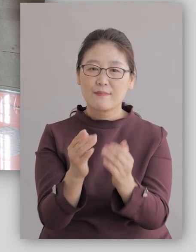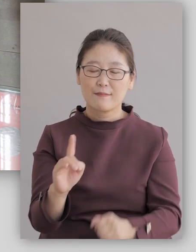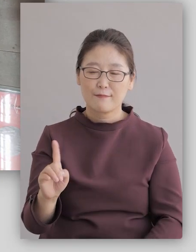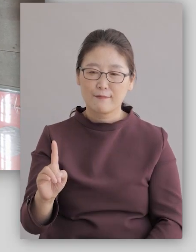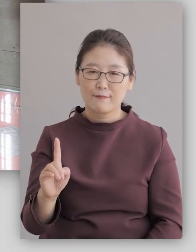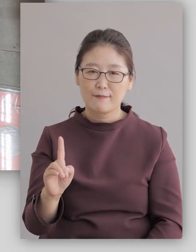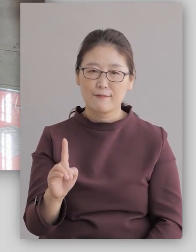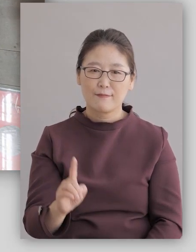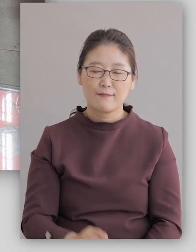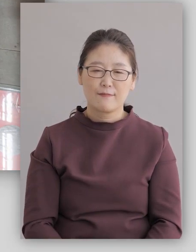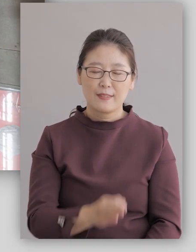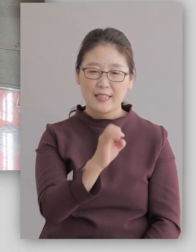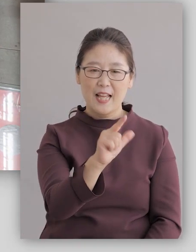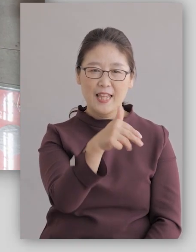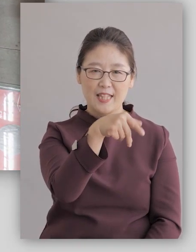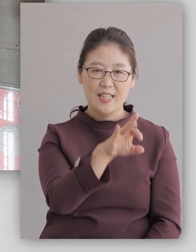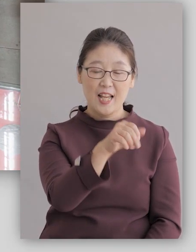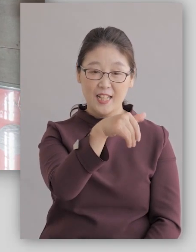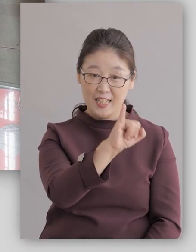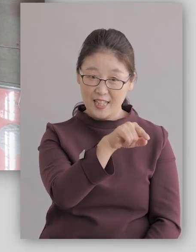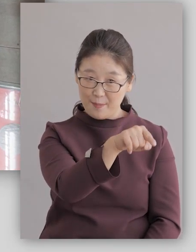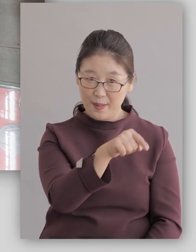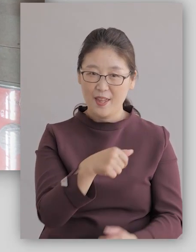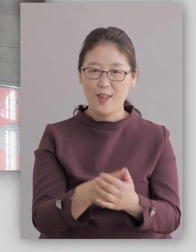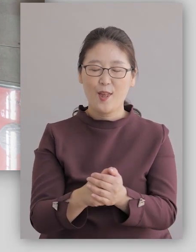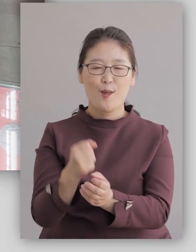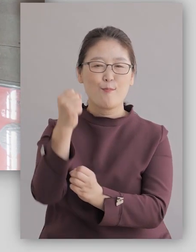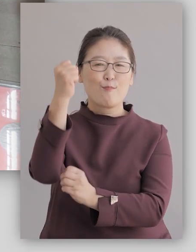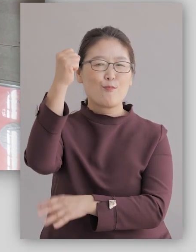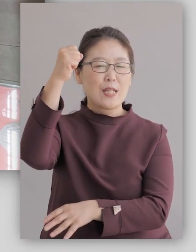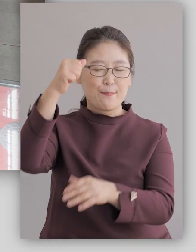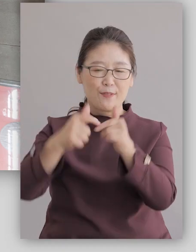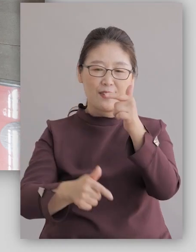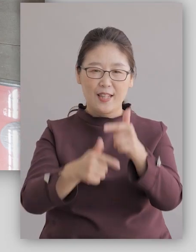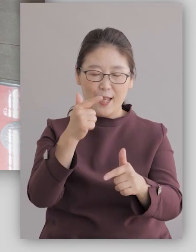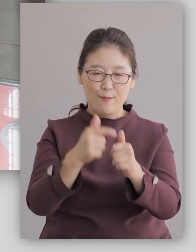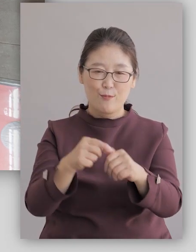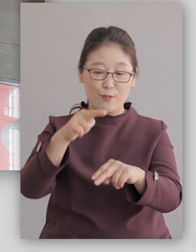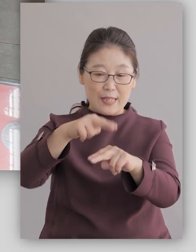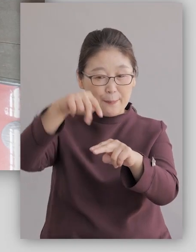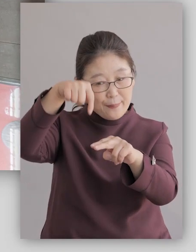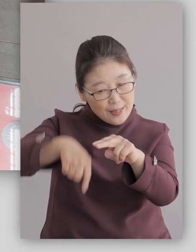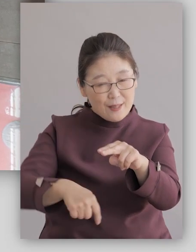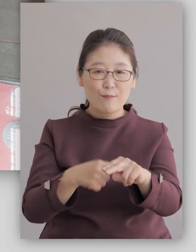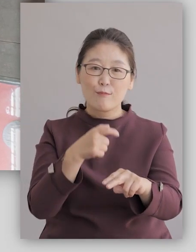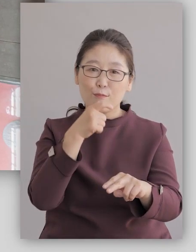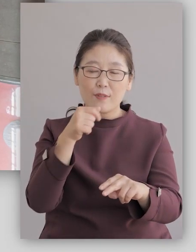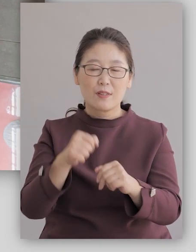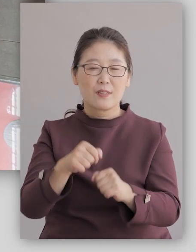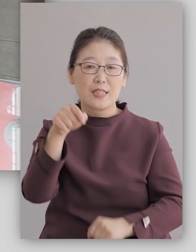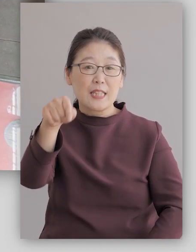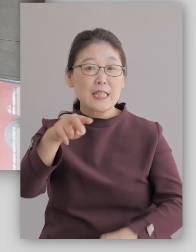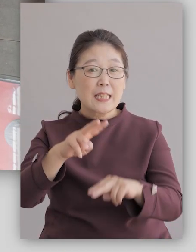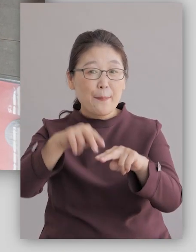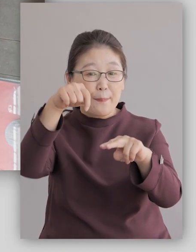잡지는 안창기님의 뿌리 깊은 나무와 세미 깊은 물 두 가지였습니다. 세미 깊은 물은 여성 서사와 함께